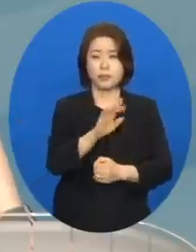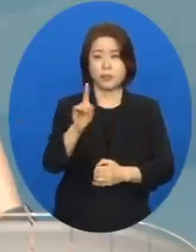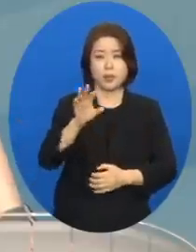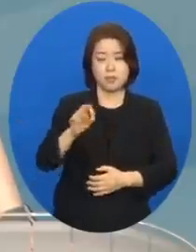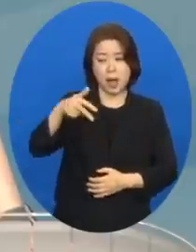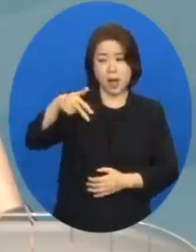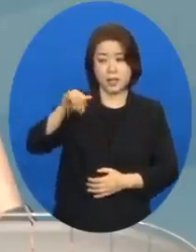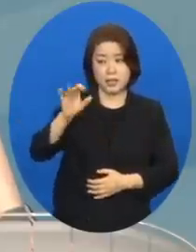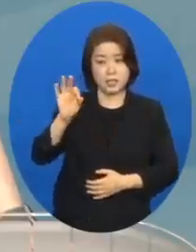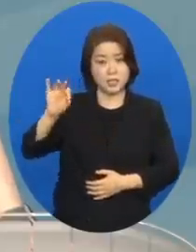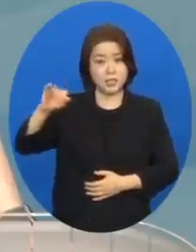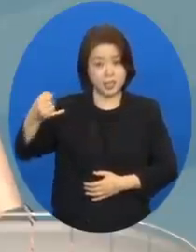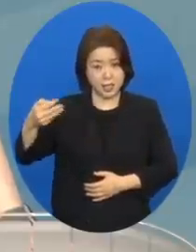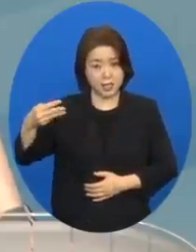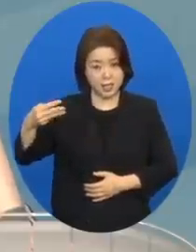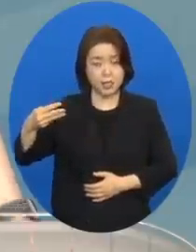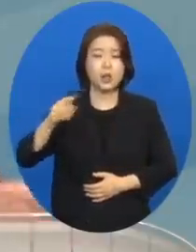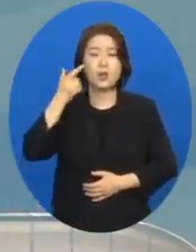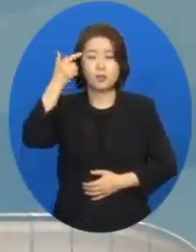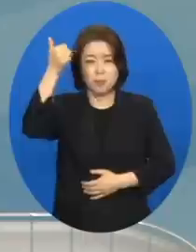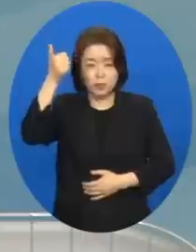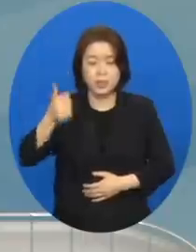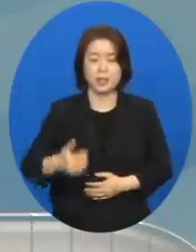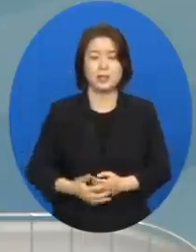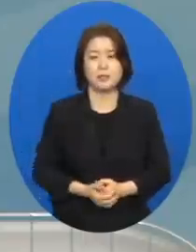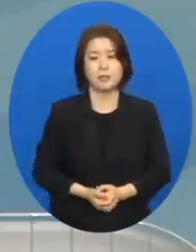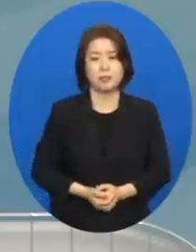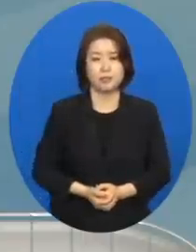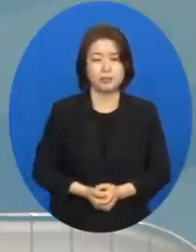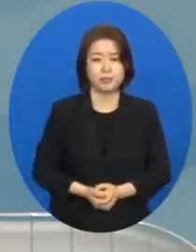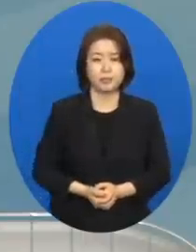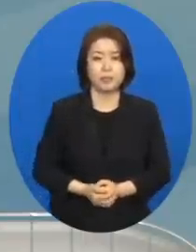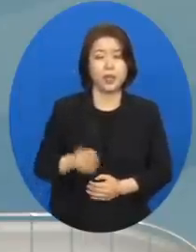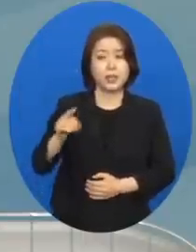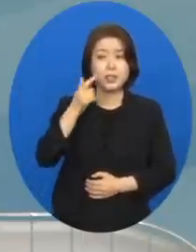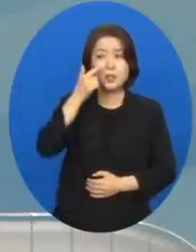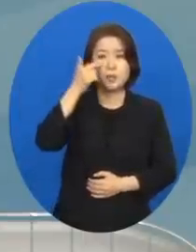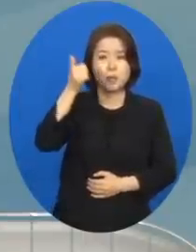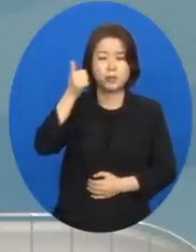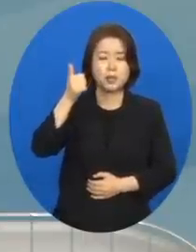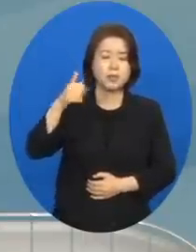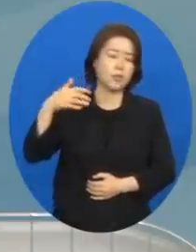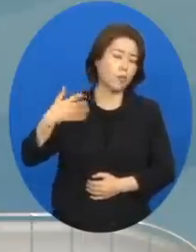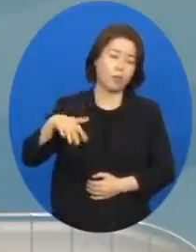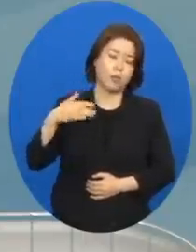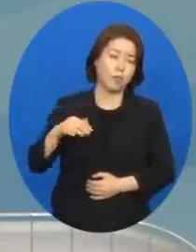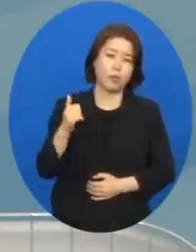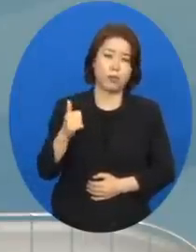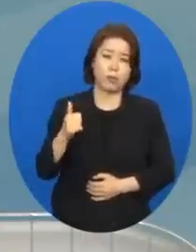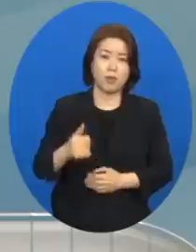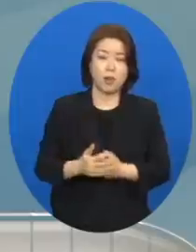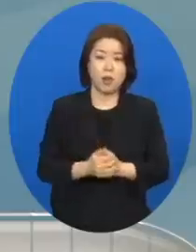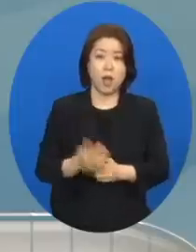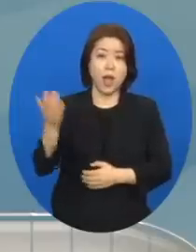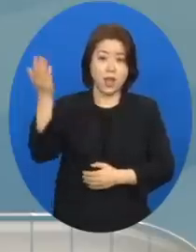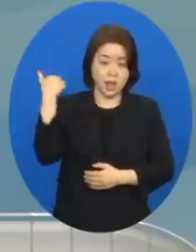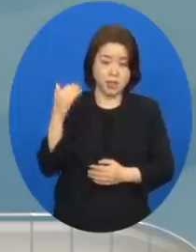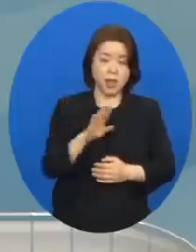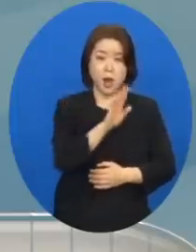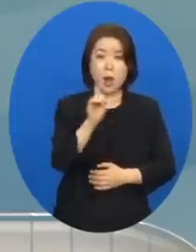방지일 목사님, 그 목사님 아버님이 대단하셨어요. 방시